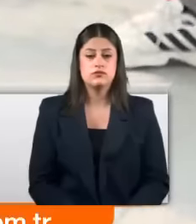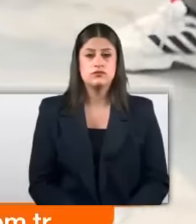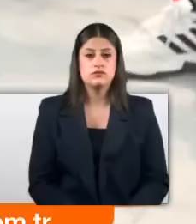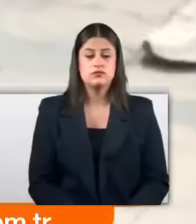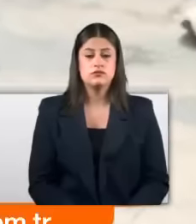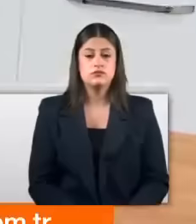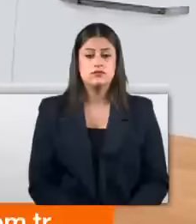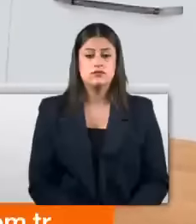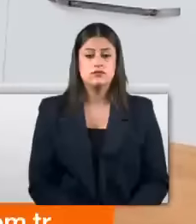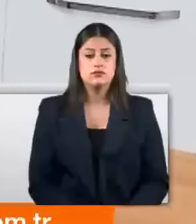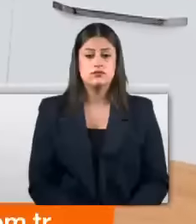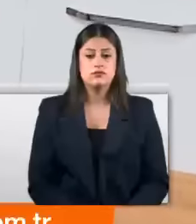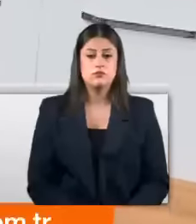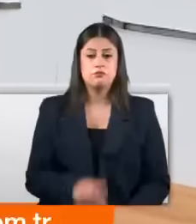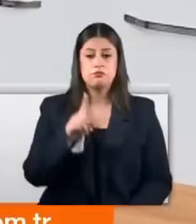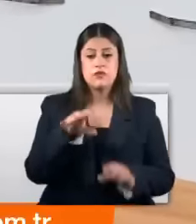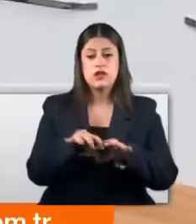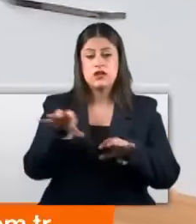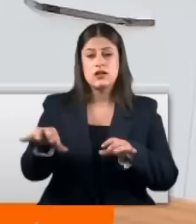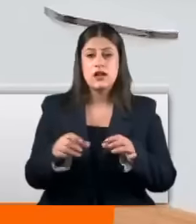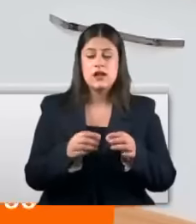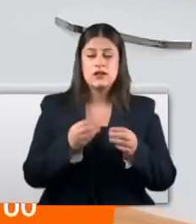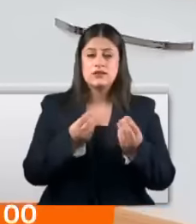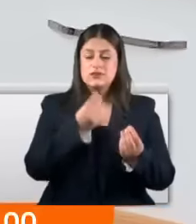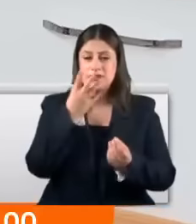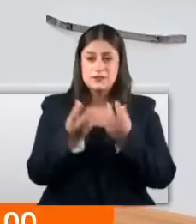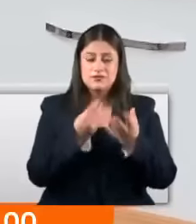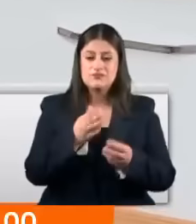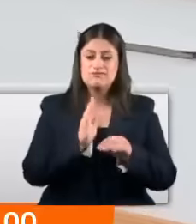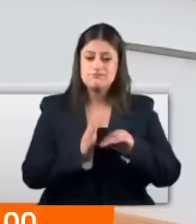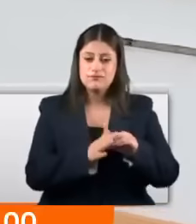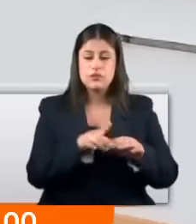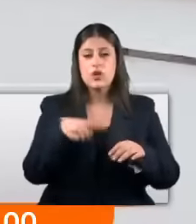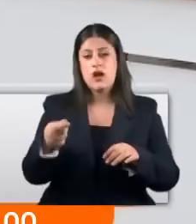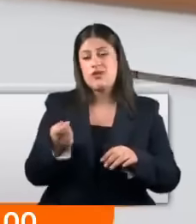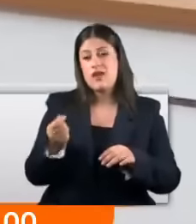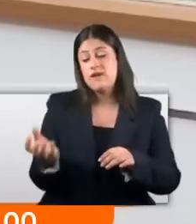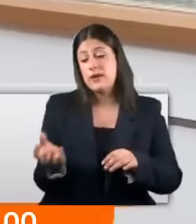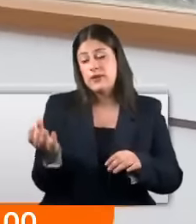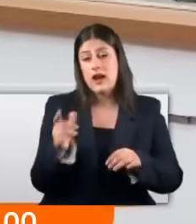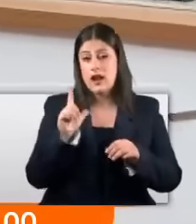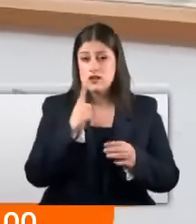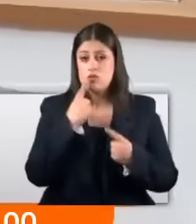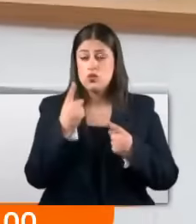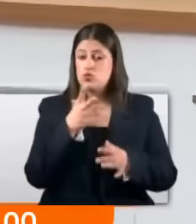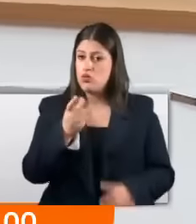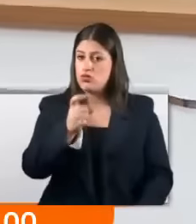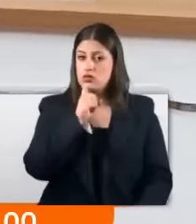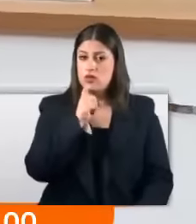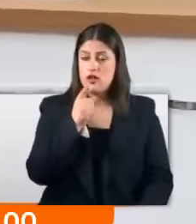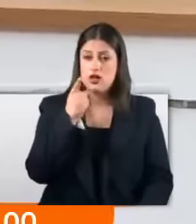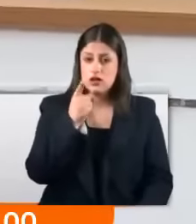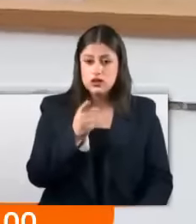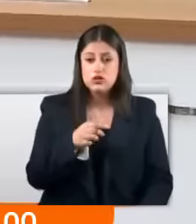Yani dikkatli olmak lazım. Bir tarafta sebzelerimi doğrayayım, diğer tarafta ocağımı açayım, tavam ısınsın diyorsanız büyük bir yanlış